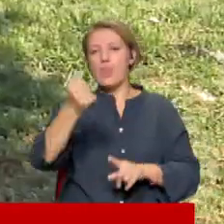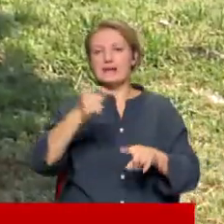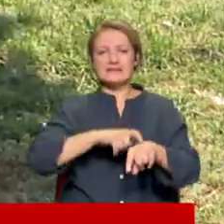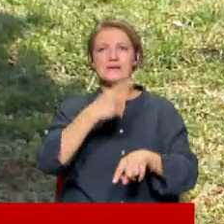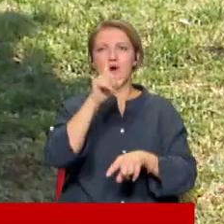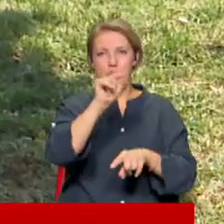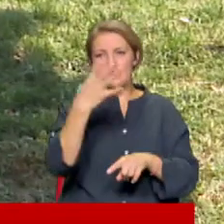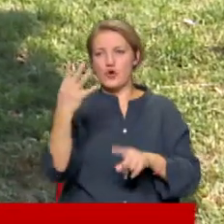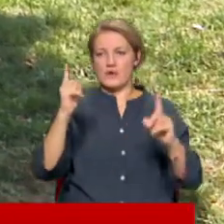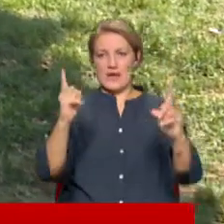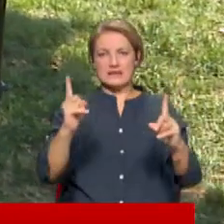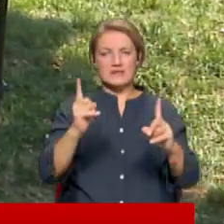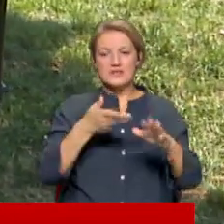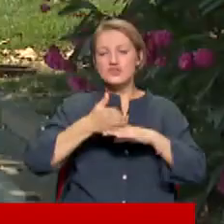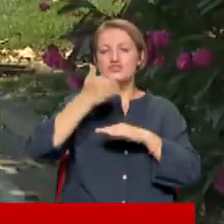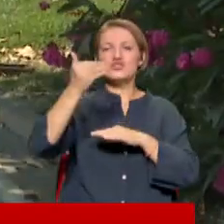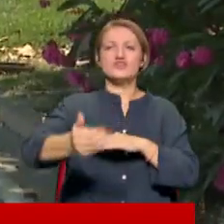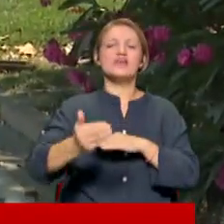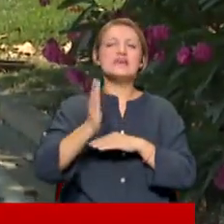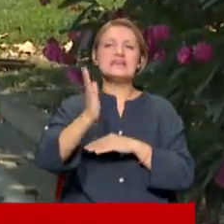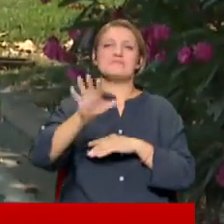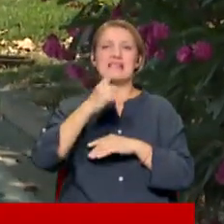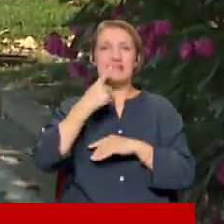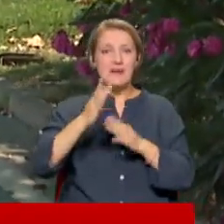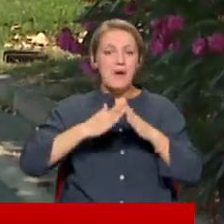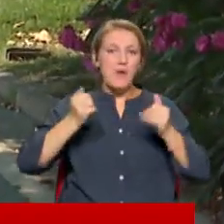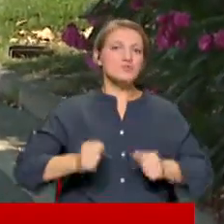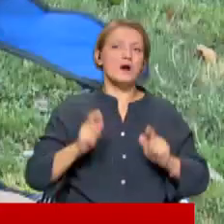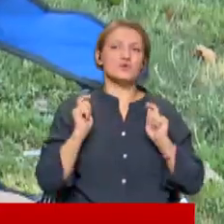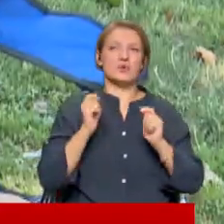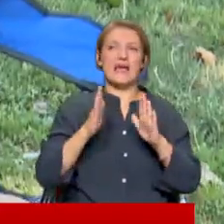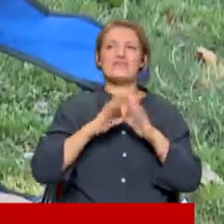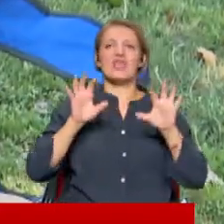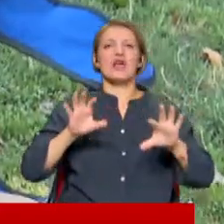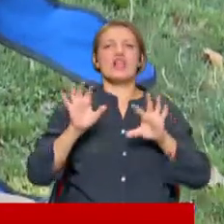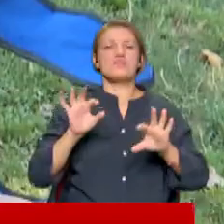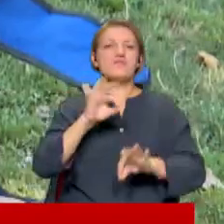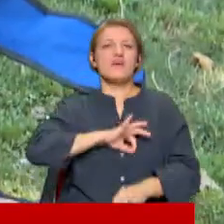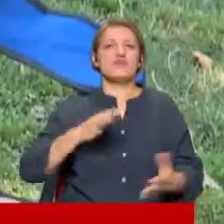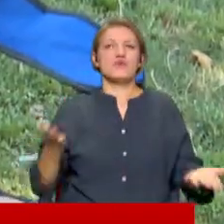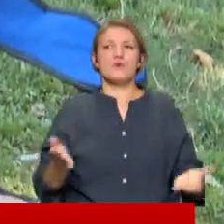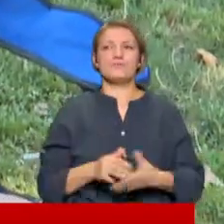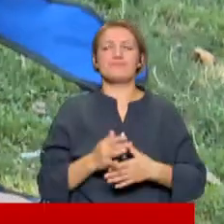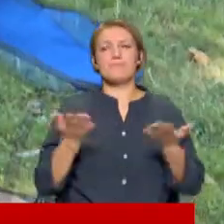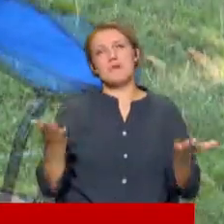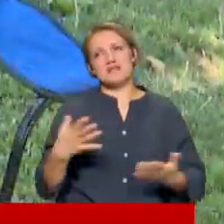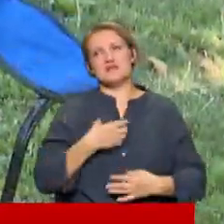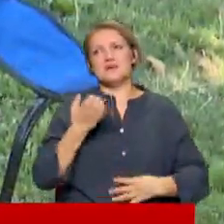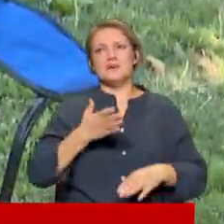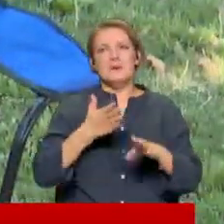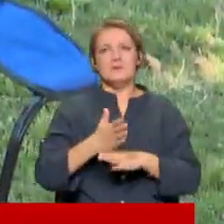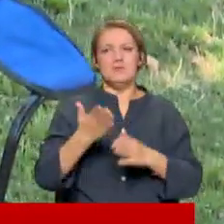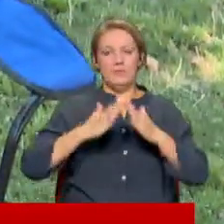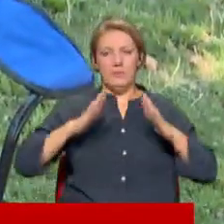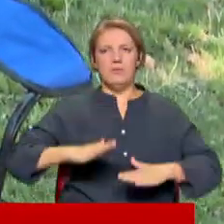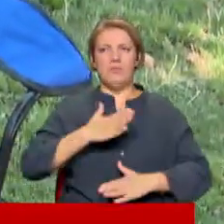arasında dışarı çıkılmamasını istedi ama evde durmakta zordu evde klimalar işe yaramıyor hiçbir şey işe yaramıyor maalesef gerçekten